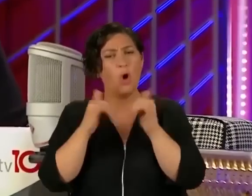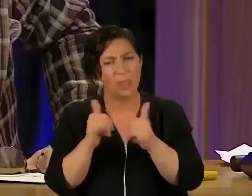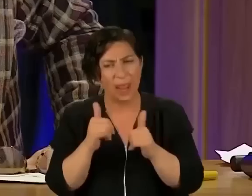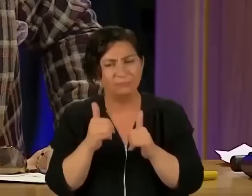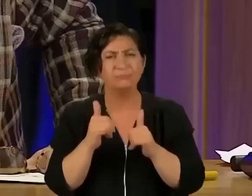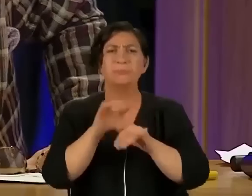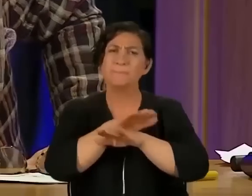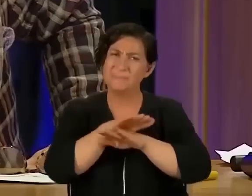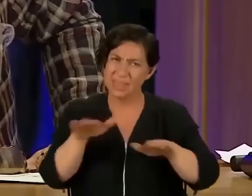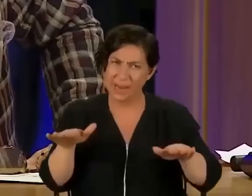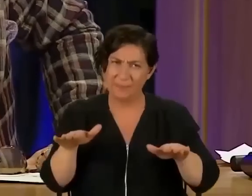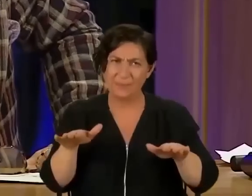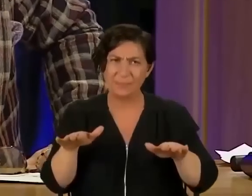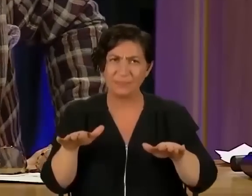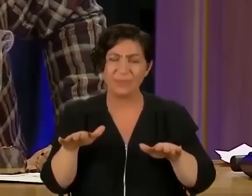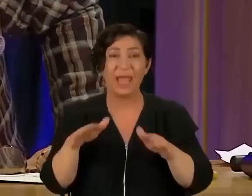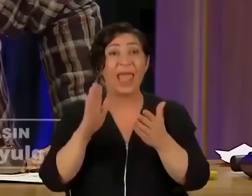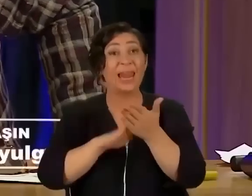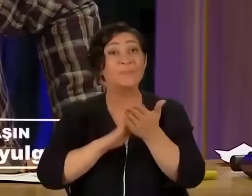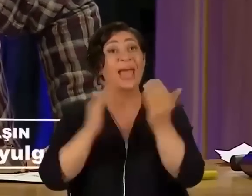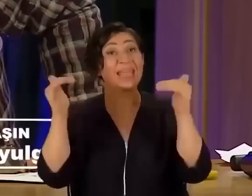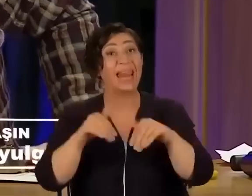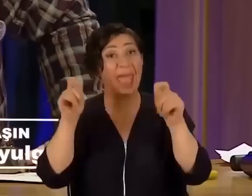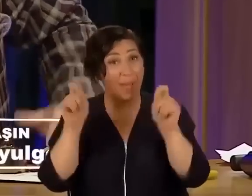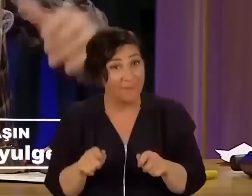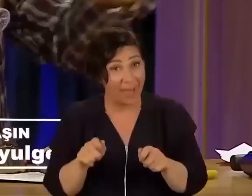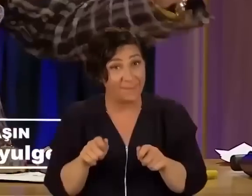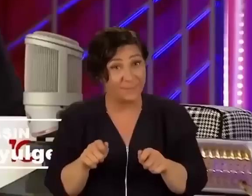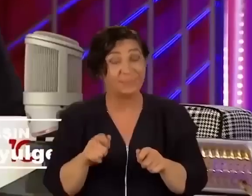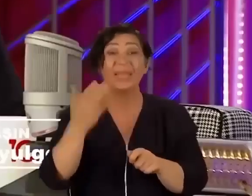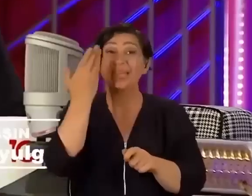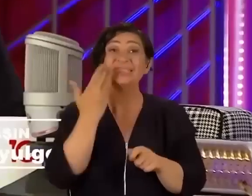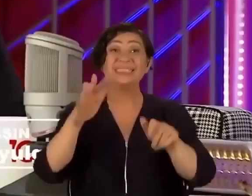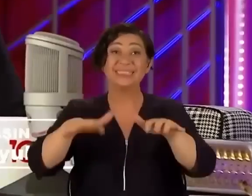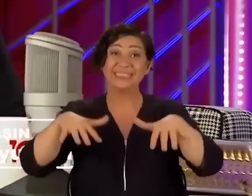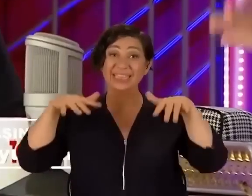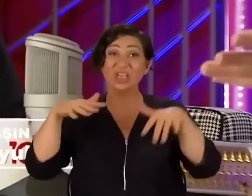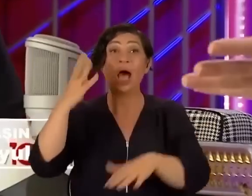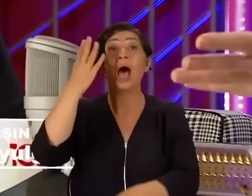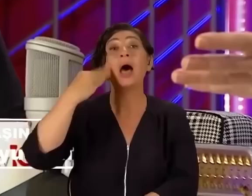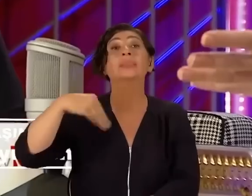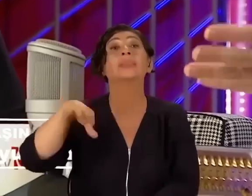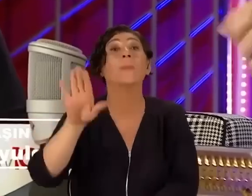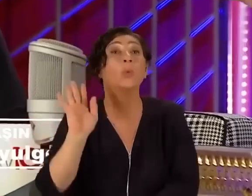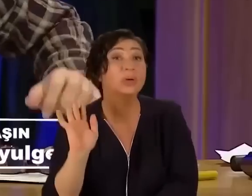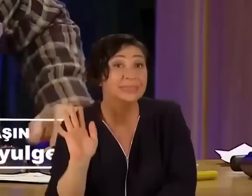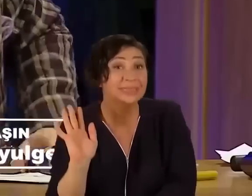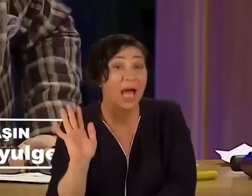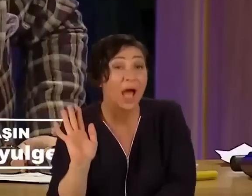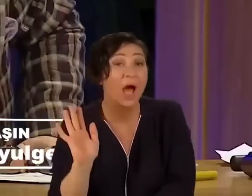oynarım, bitiririm. Elimden geleni yaparım. Ve seyirci anlamıyorsa